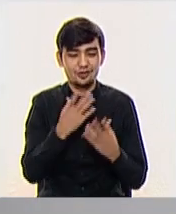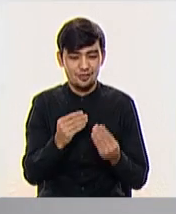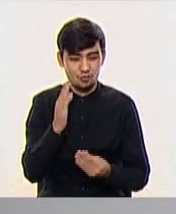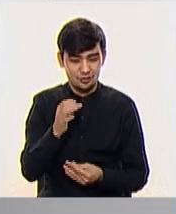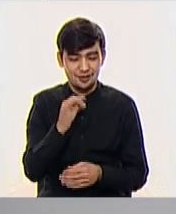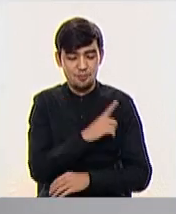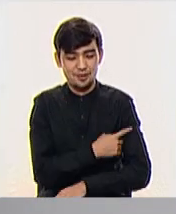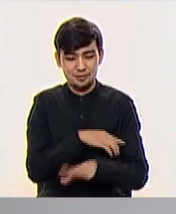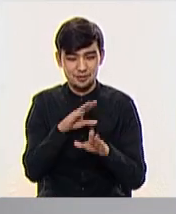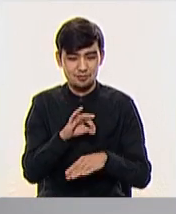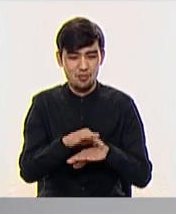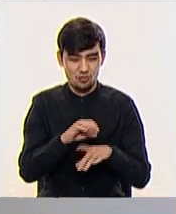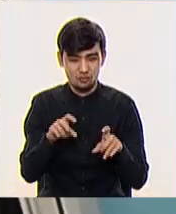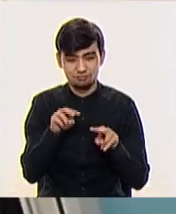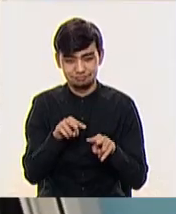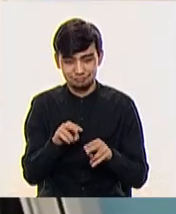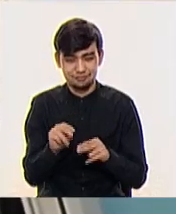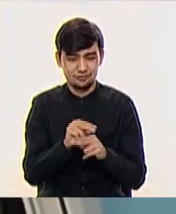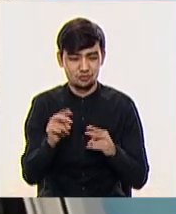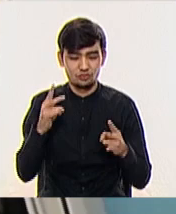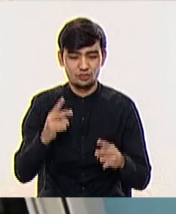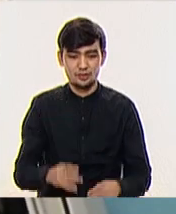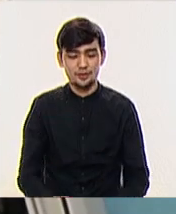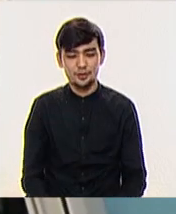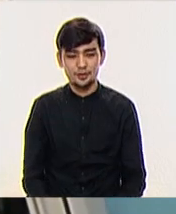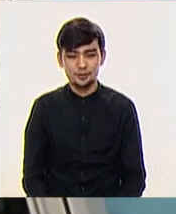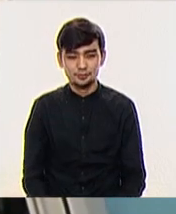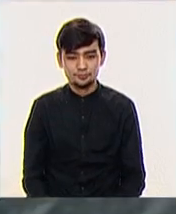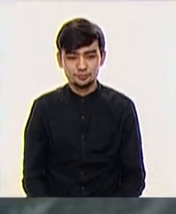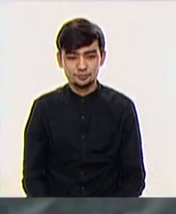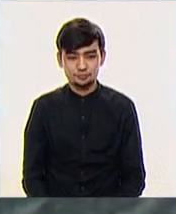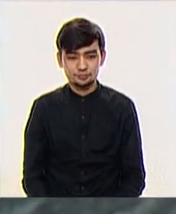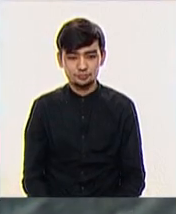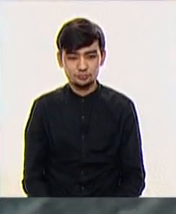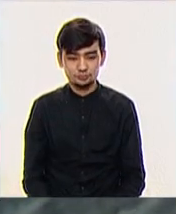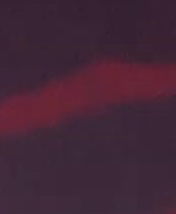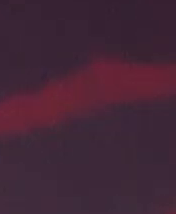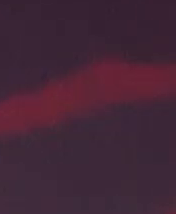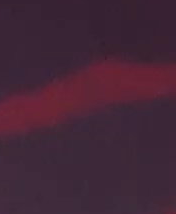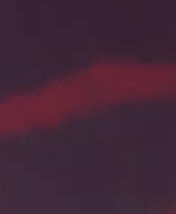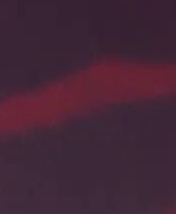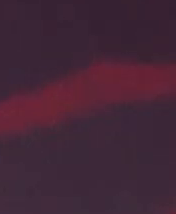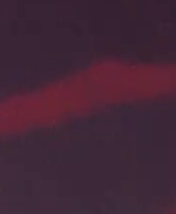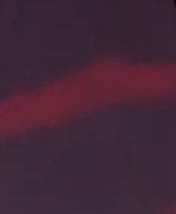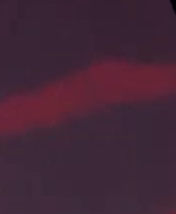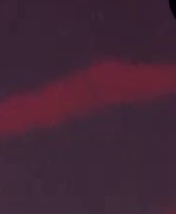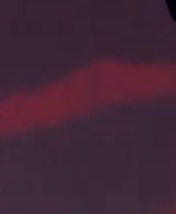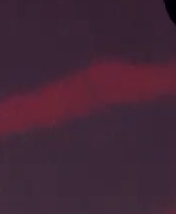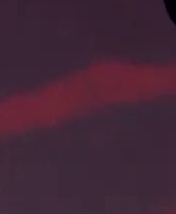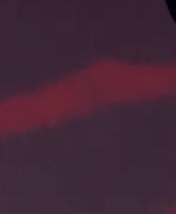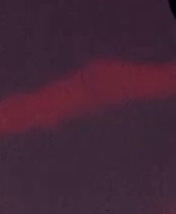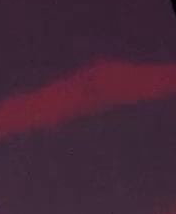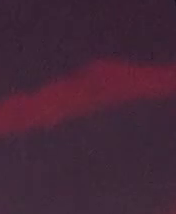ауруханадағы науқастарды қарап емдеу керек. Жанар Қожанова, Бағдат Баймурзин, Информбюро, Ақтөбе облысы. Елімізде болып жатқан